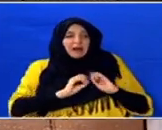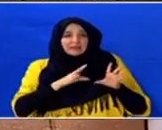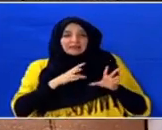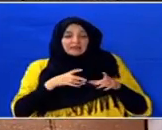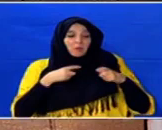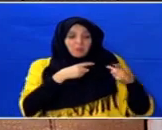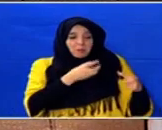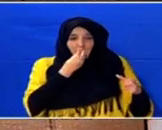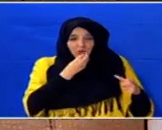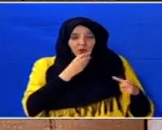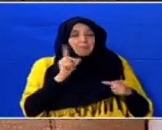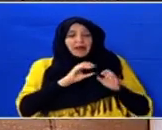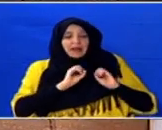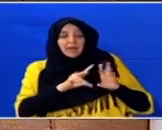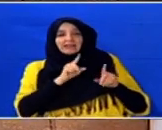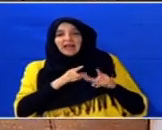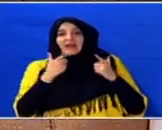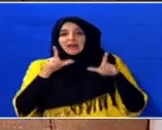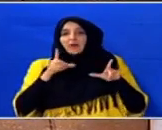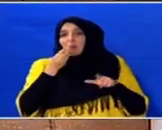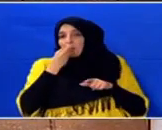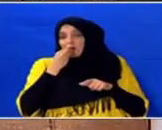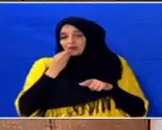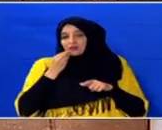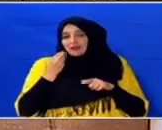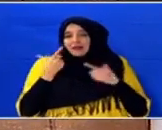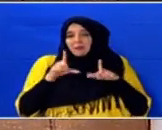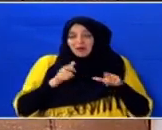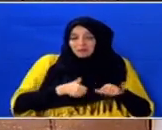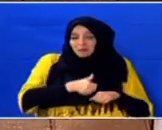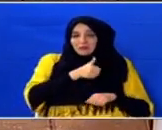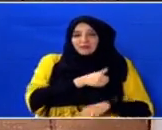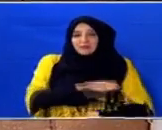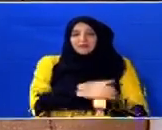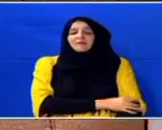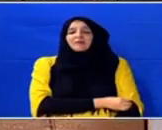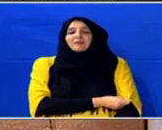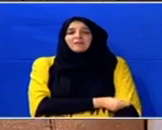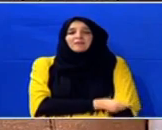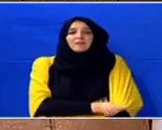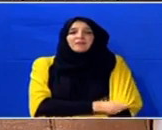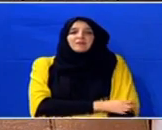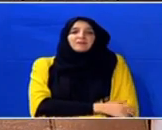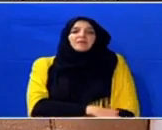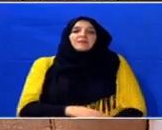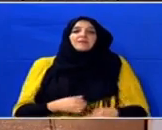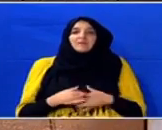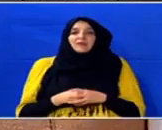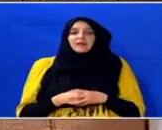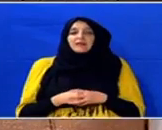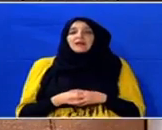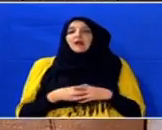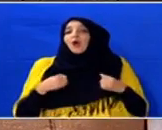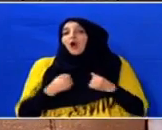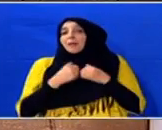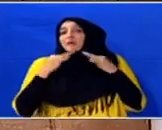تطعمها ولم تطلق سراحها من أجل أن تأكل من خشاش الأرض. إذن وفي